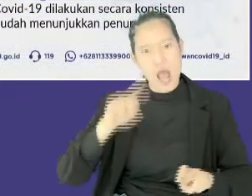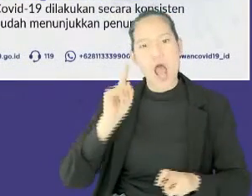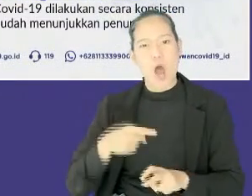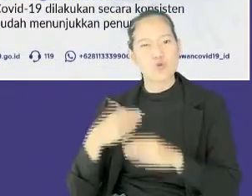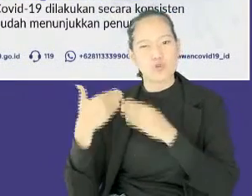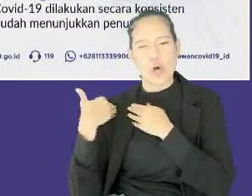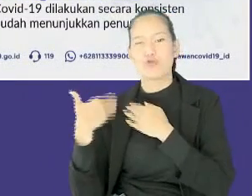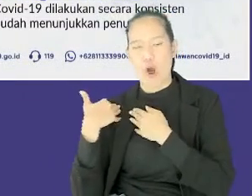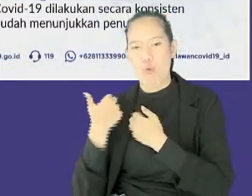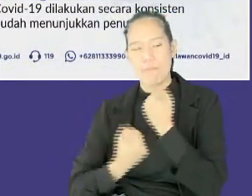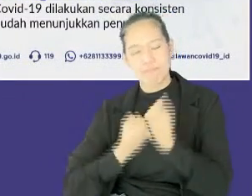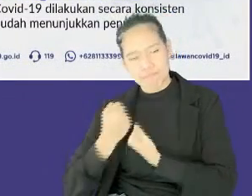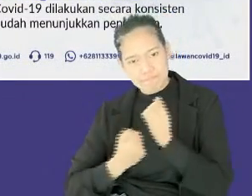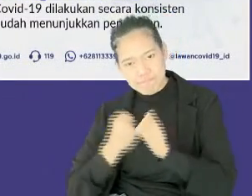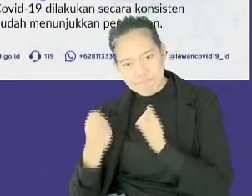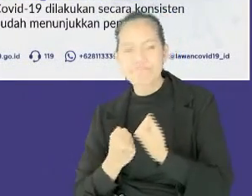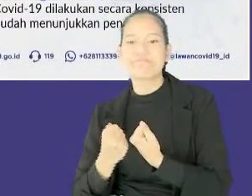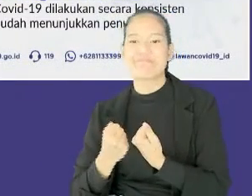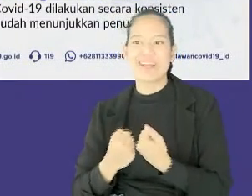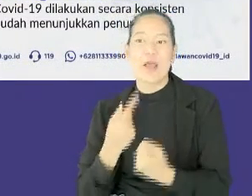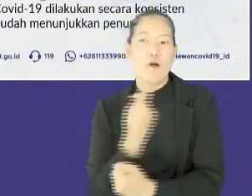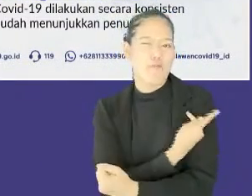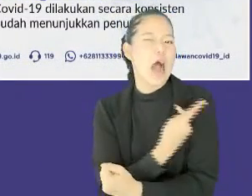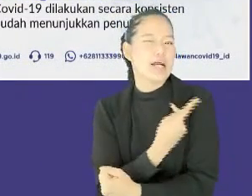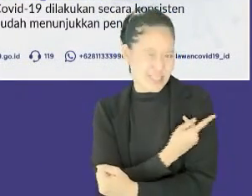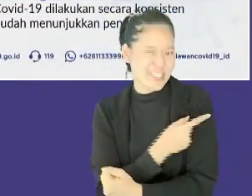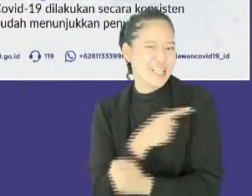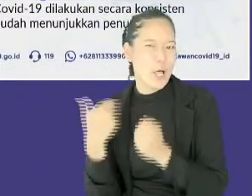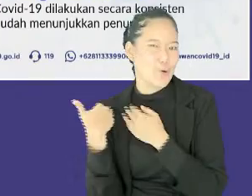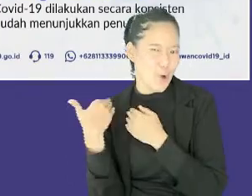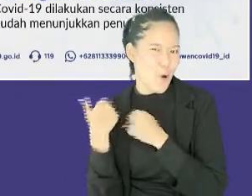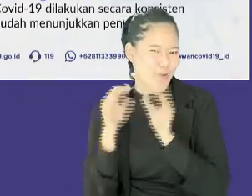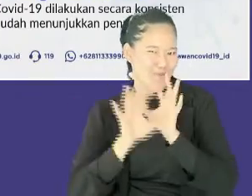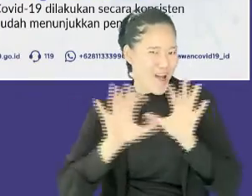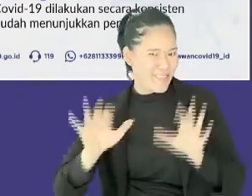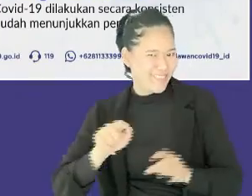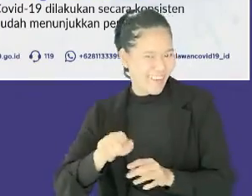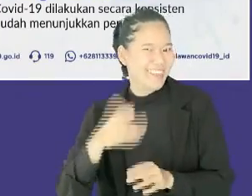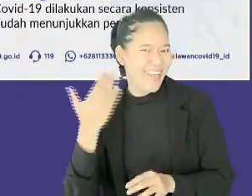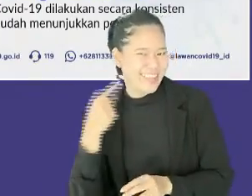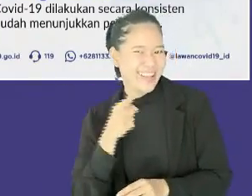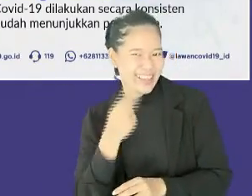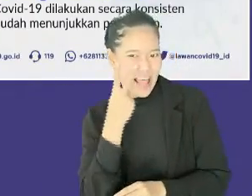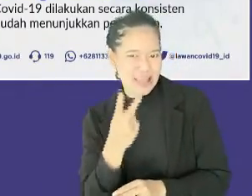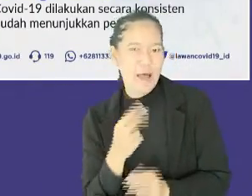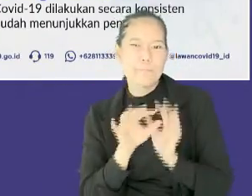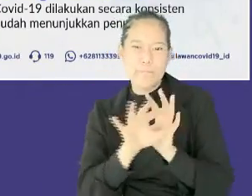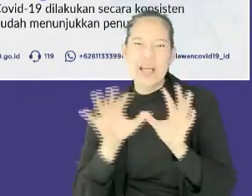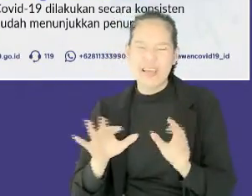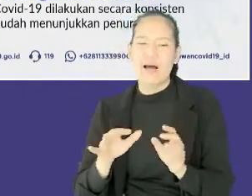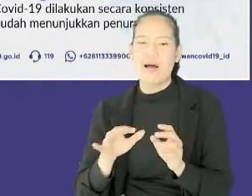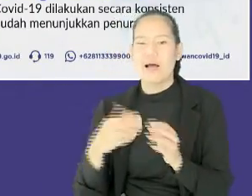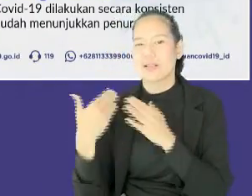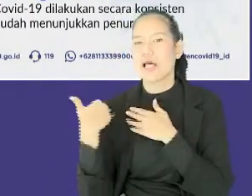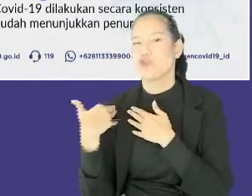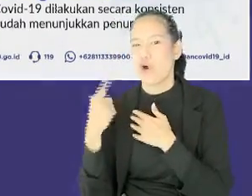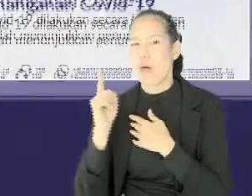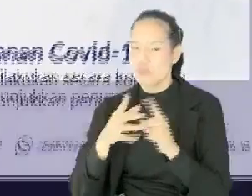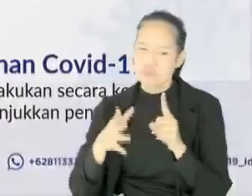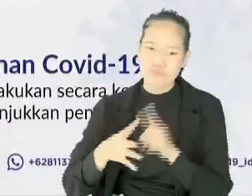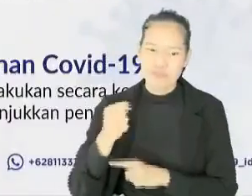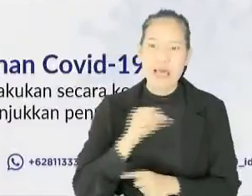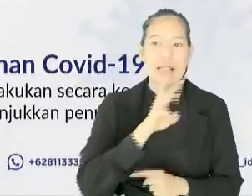yang harus lebih banyak lagi ya dilaksanakan vaksin Hai juga masuknya plti.or.id Jadi kita mau punya beberapa PR yang harus kita